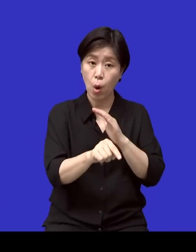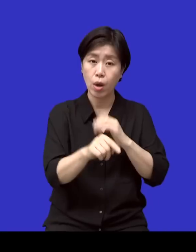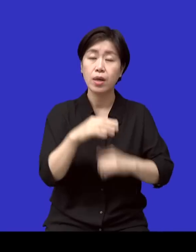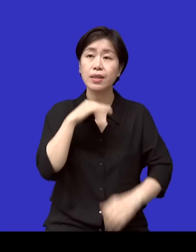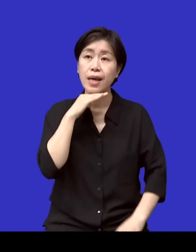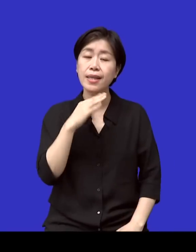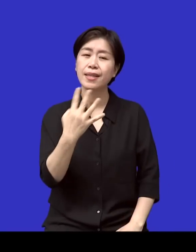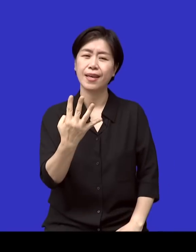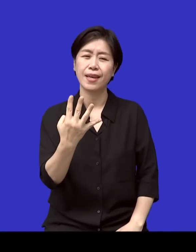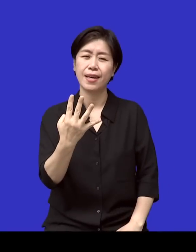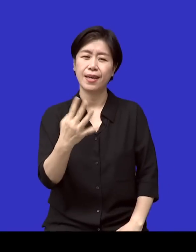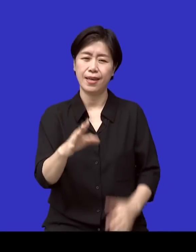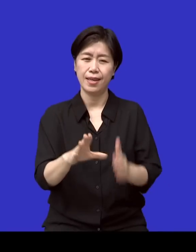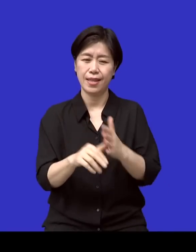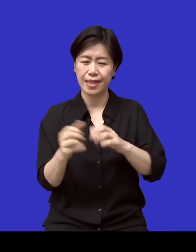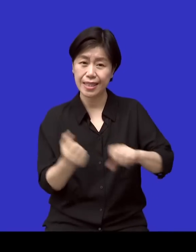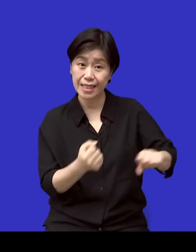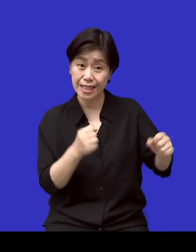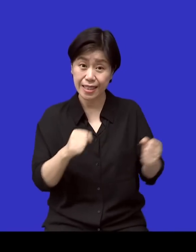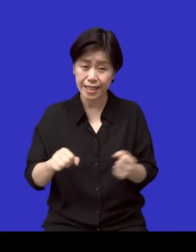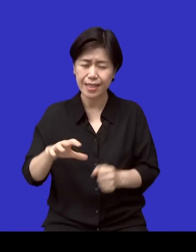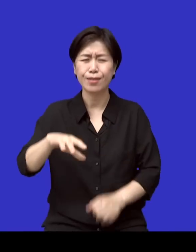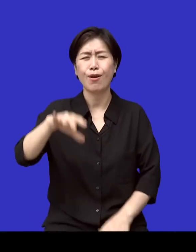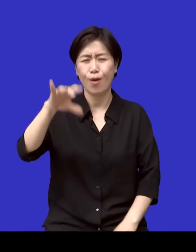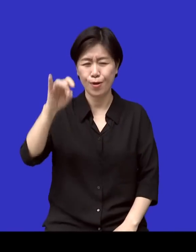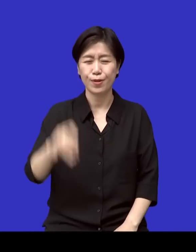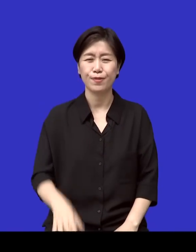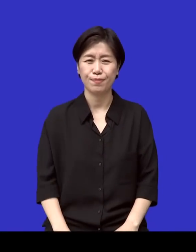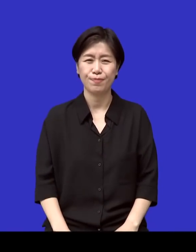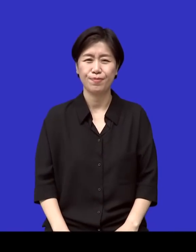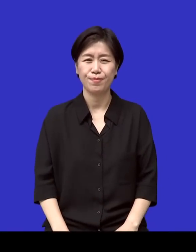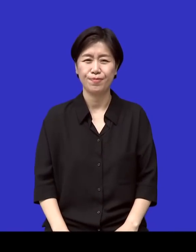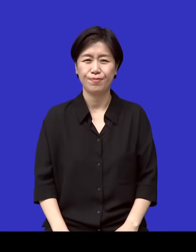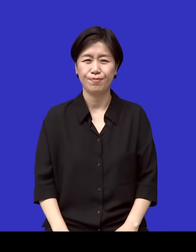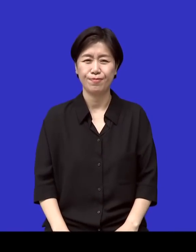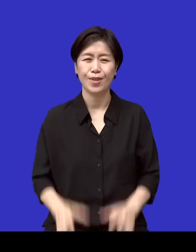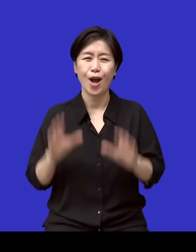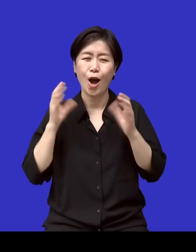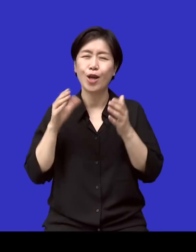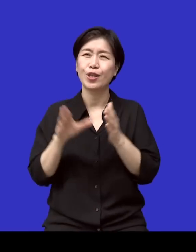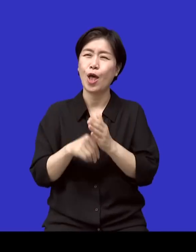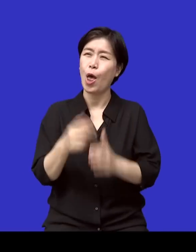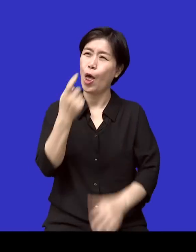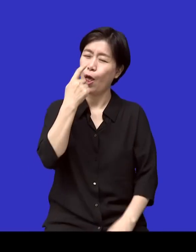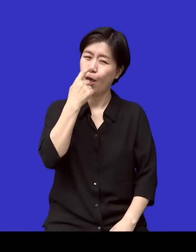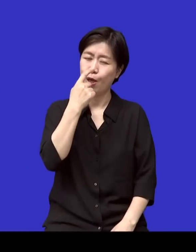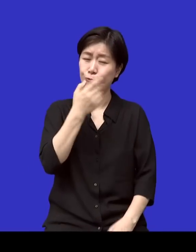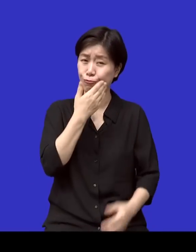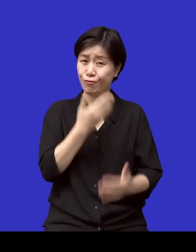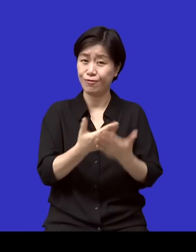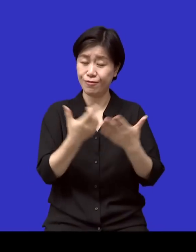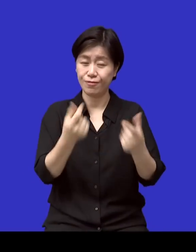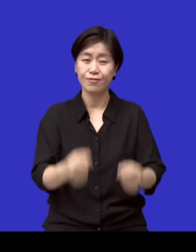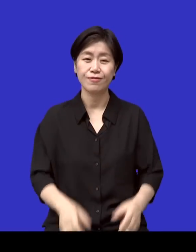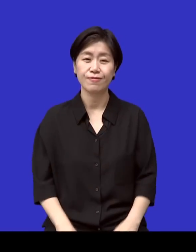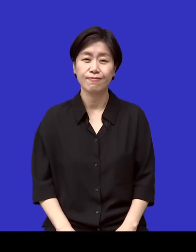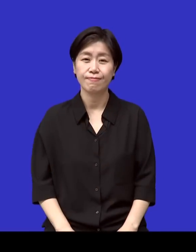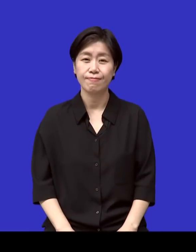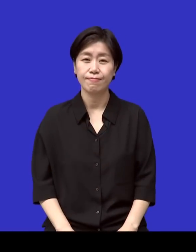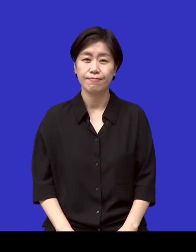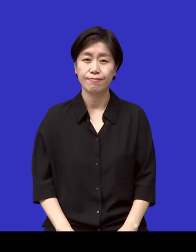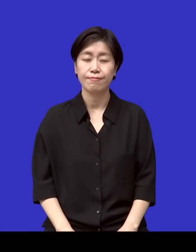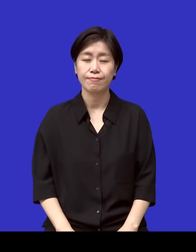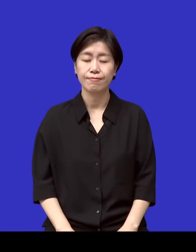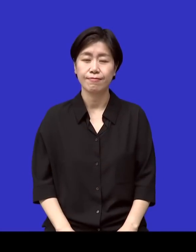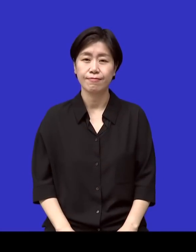때 네. 네. 항상 조기 교육이 중요하다고 예. 네. 4살 때 접하고